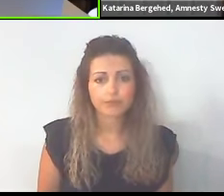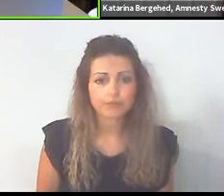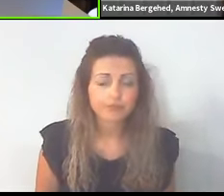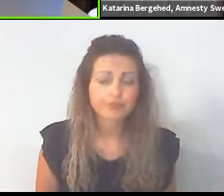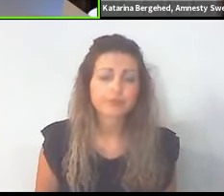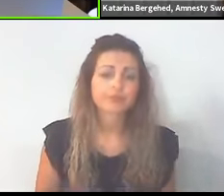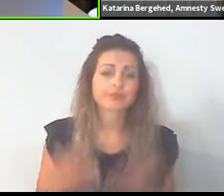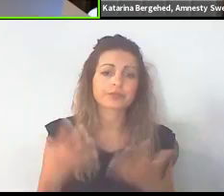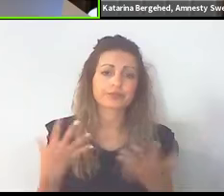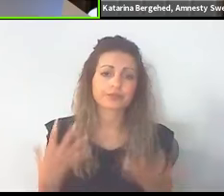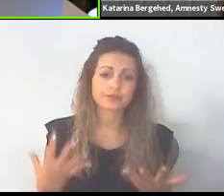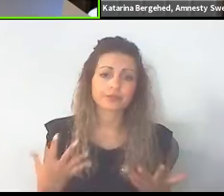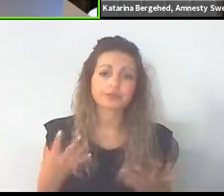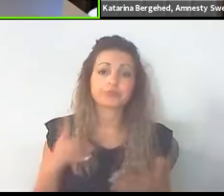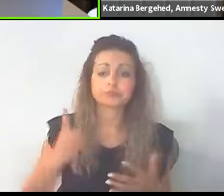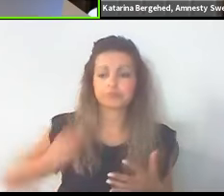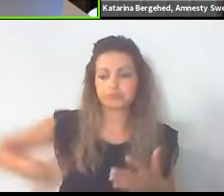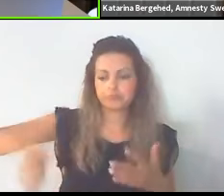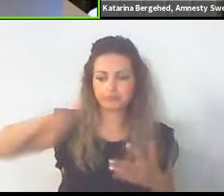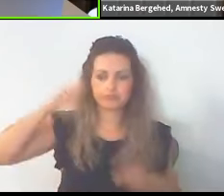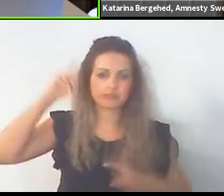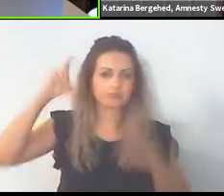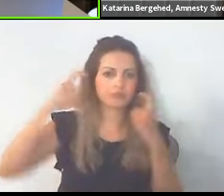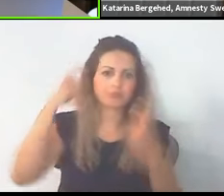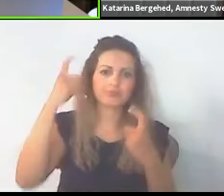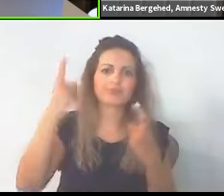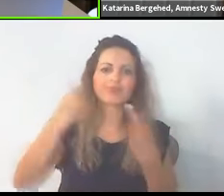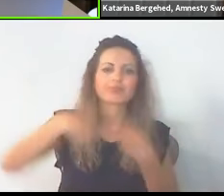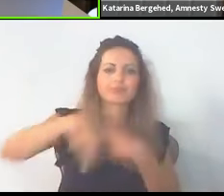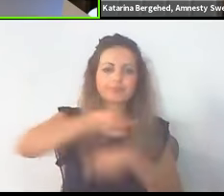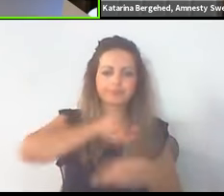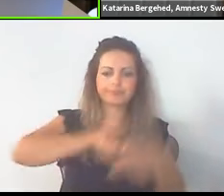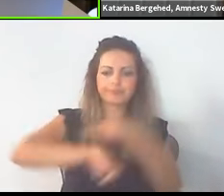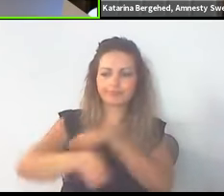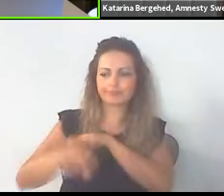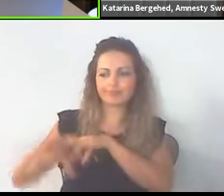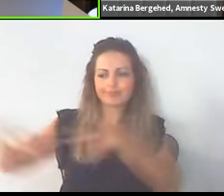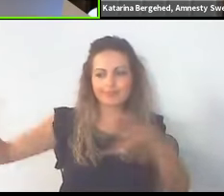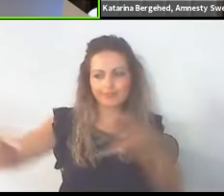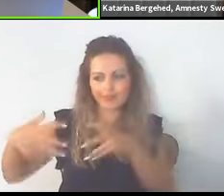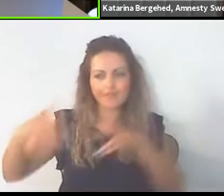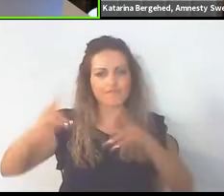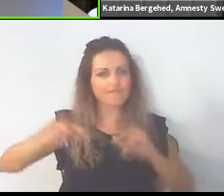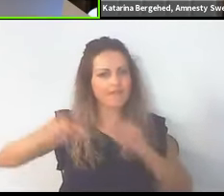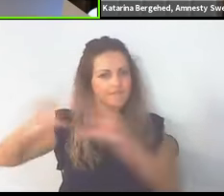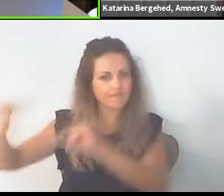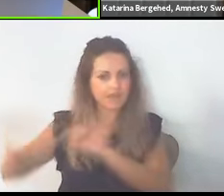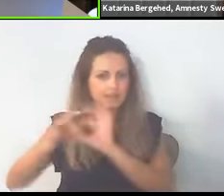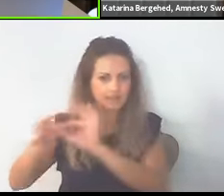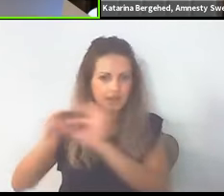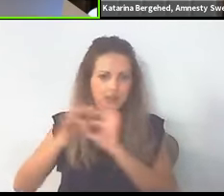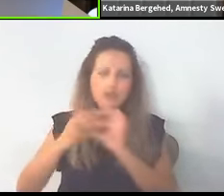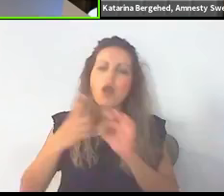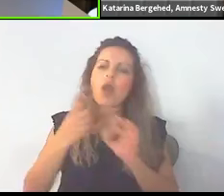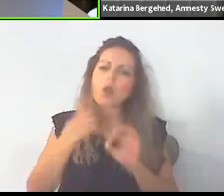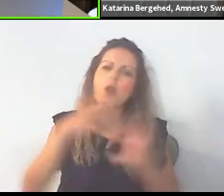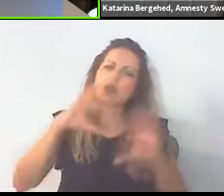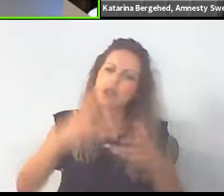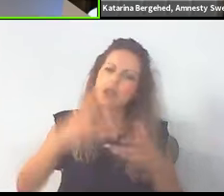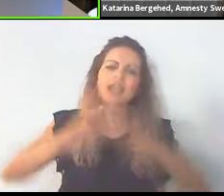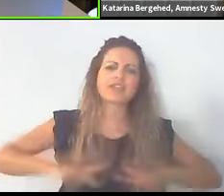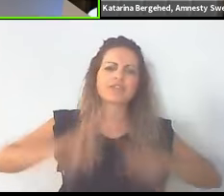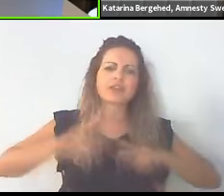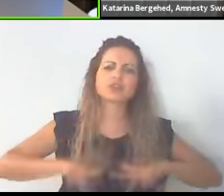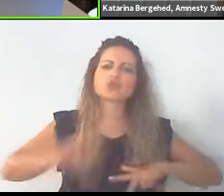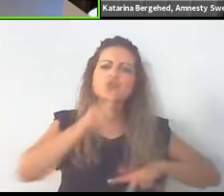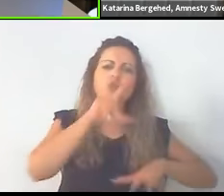που σκεφτήκαμε να δουλέψουμε μαζί είναι ότι και οι κυβερνήσεις μας πολλές φορές συνεργάζονται και δουλεύουν μαζί, κοιτάνε η μία την